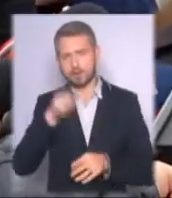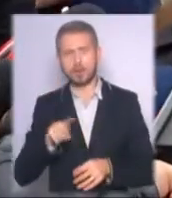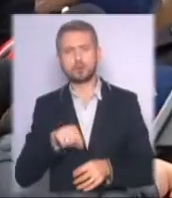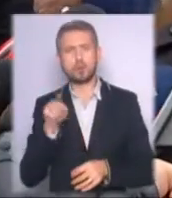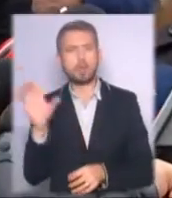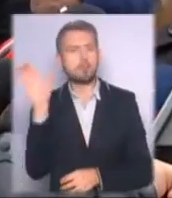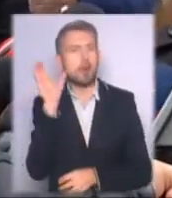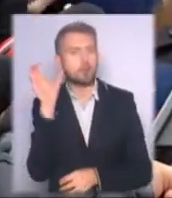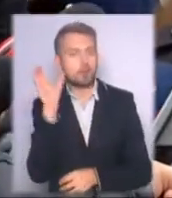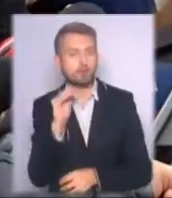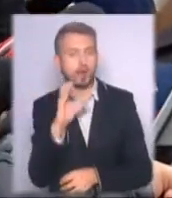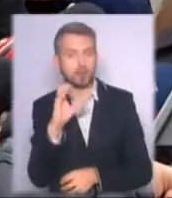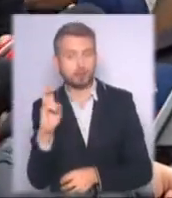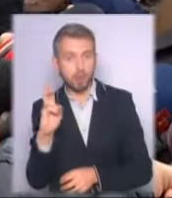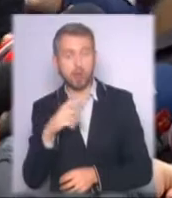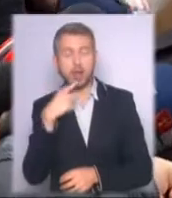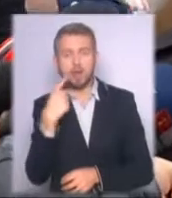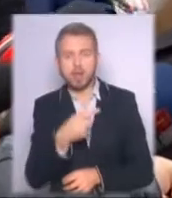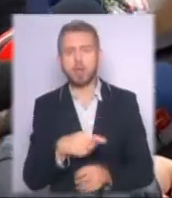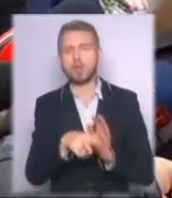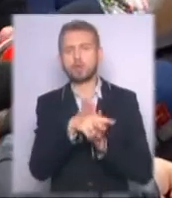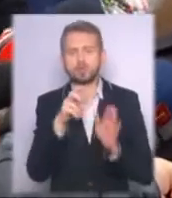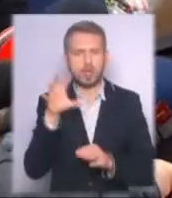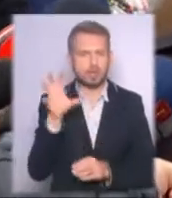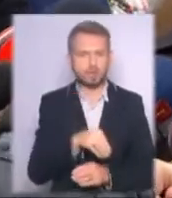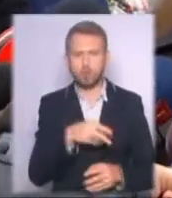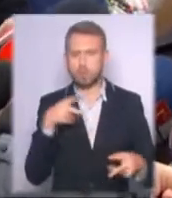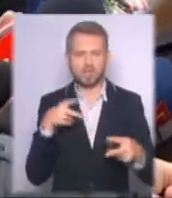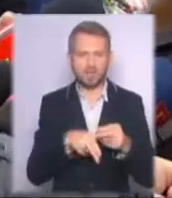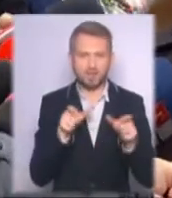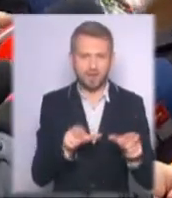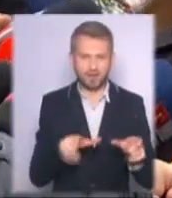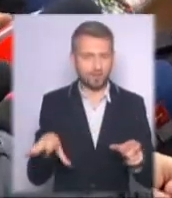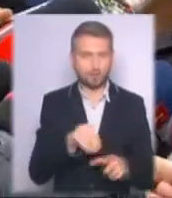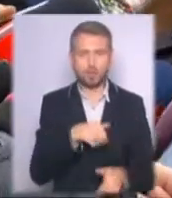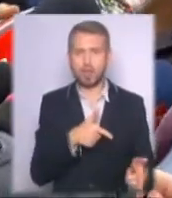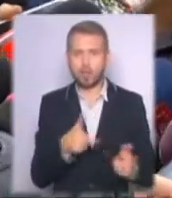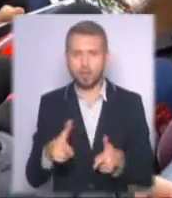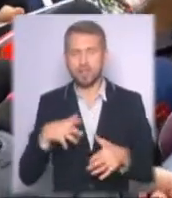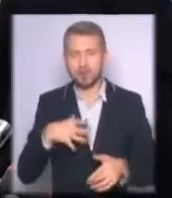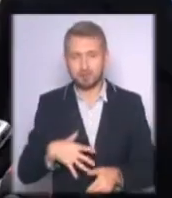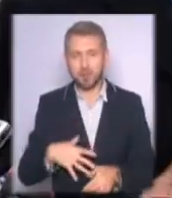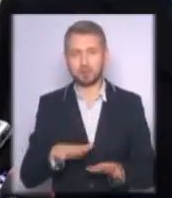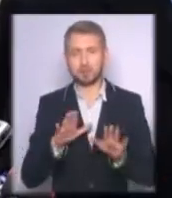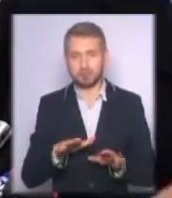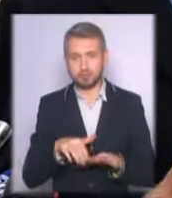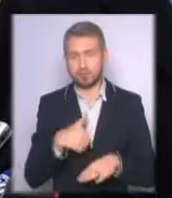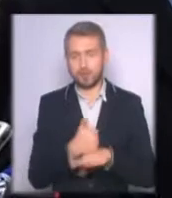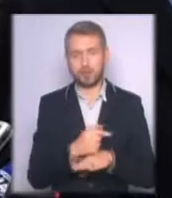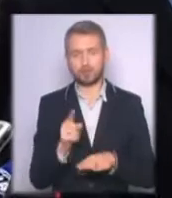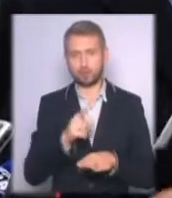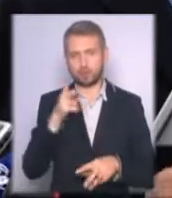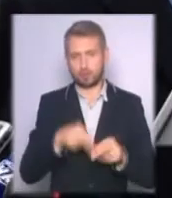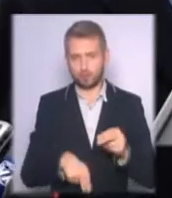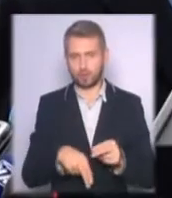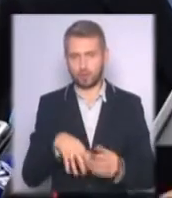прослушивает ФСБ, говорят, отключайте все, перекрывайте все, мы готовы терпеть, лишь бы эта оккупация скорее приблизилась к концу. В Крыму має бути